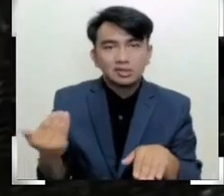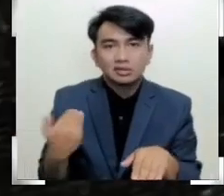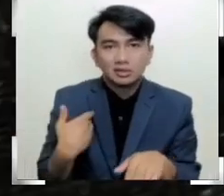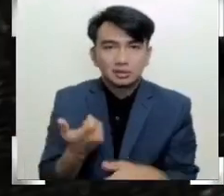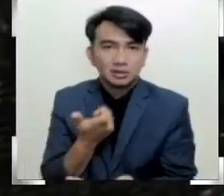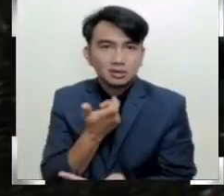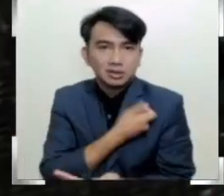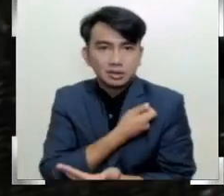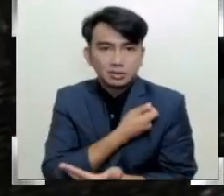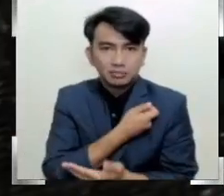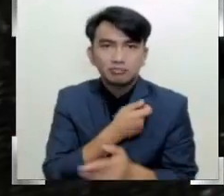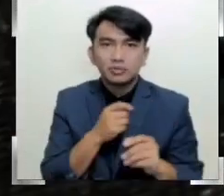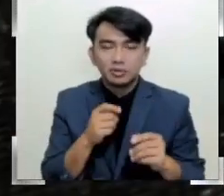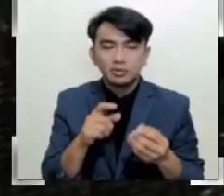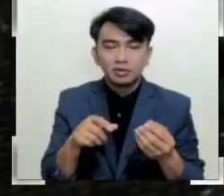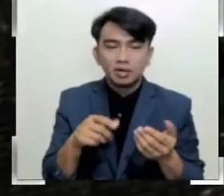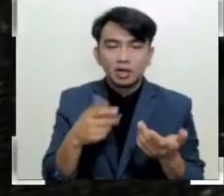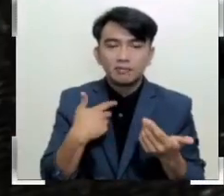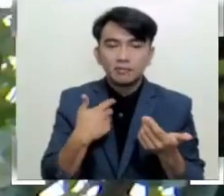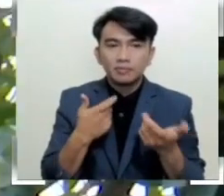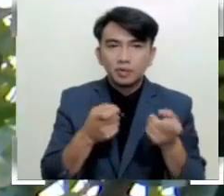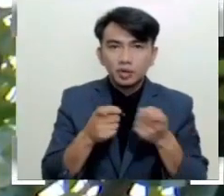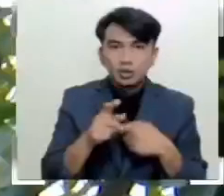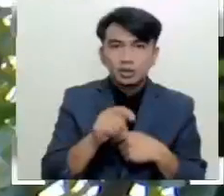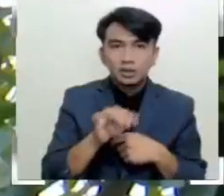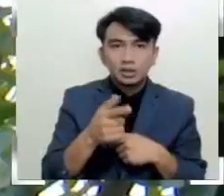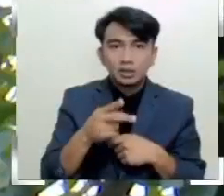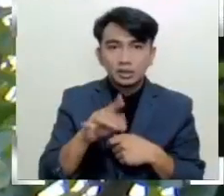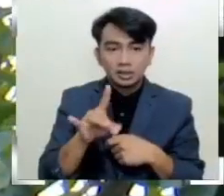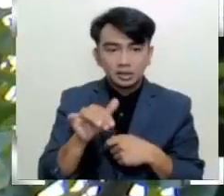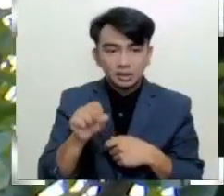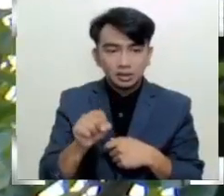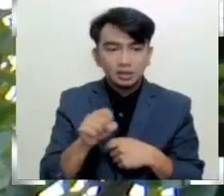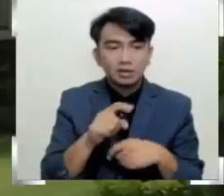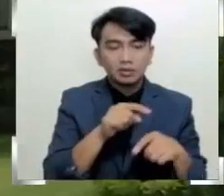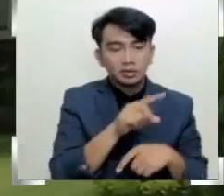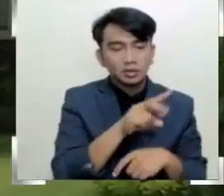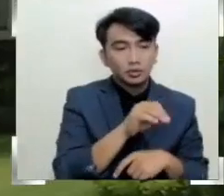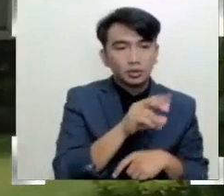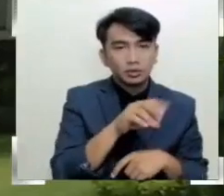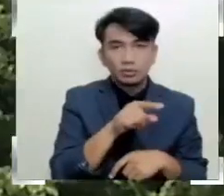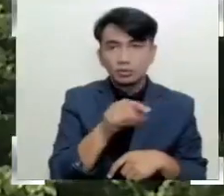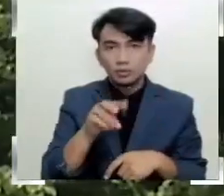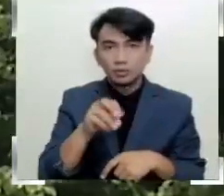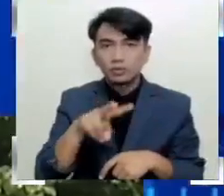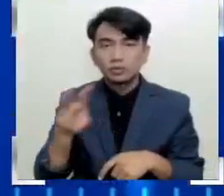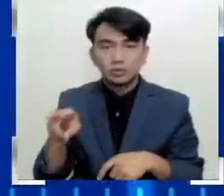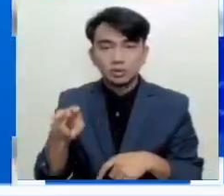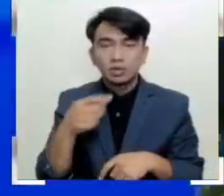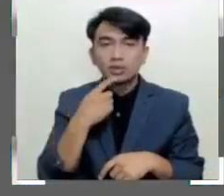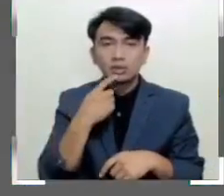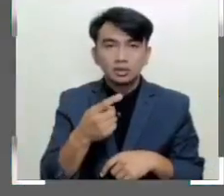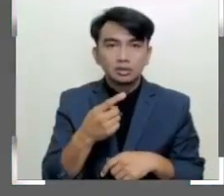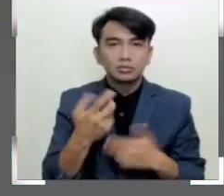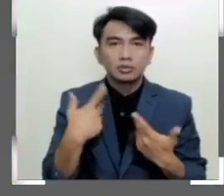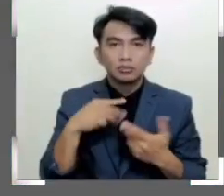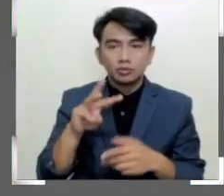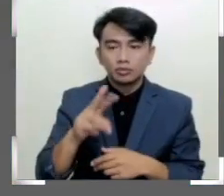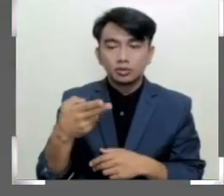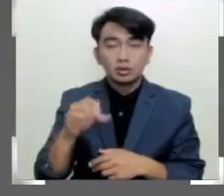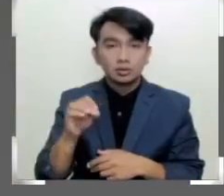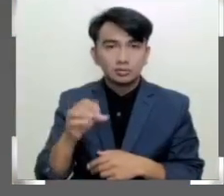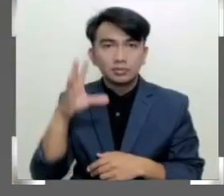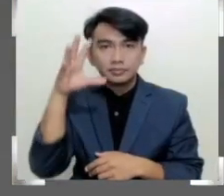tigdas mula 2020 hanggang 2022 ayon sa Department of Health batay sa estimate ng World Health Organization. During the time